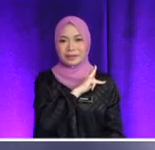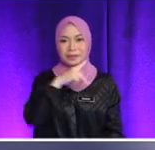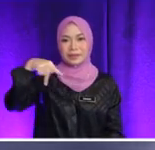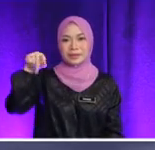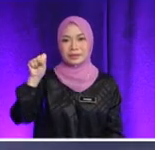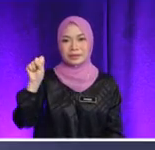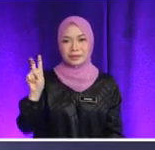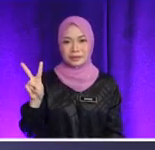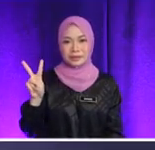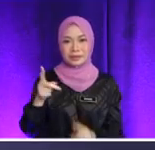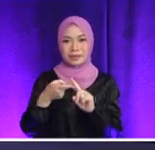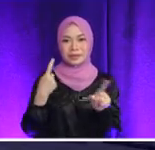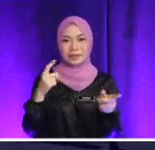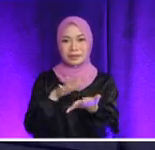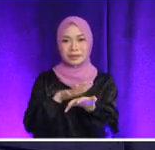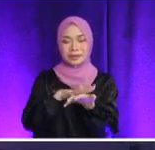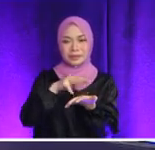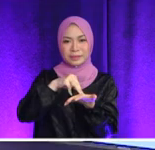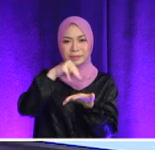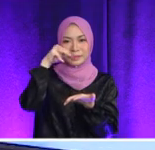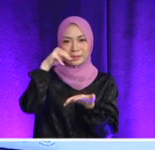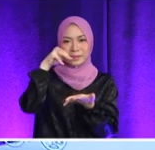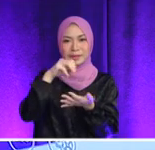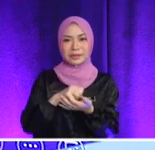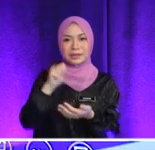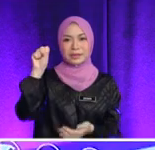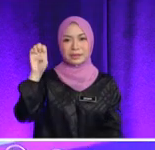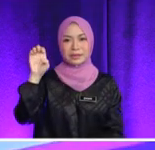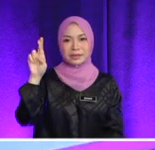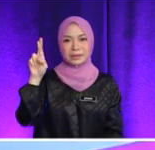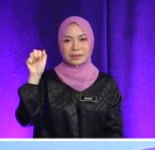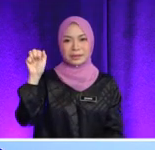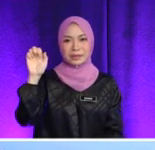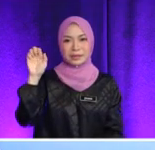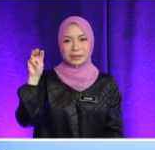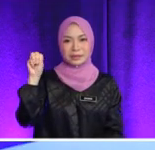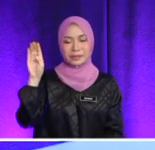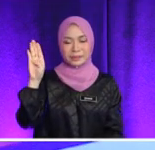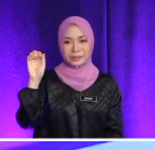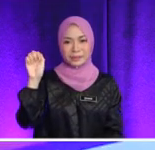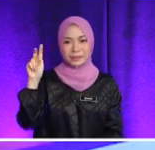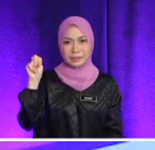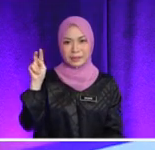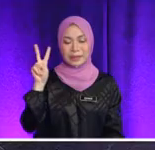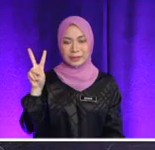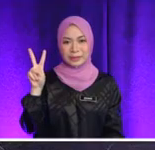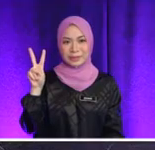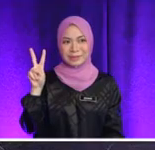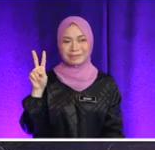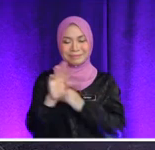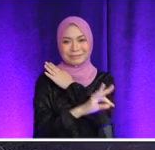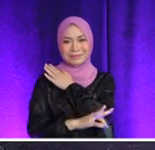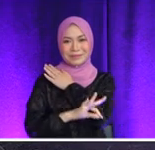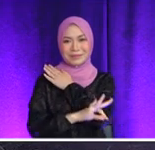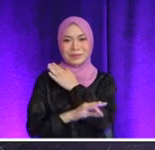seni visual dari sekolah menengah kebangsaan Seremban 2 Negeri 9 Apa kabar Cikgu Surabaya